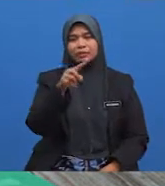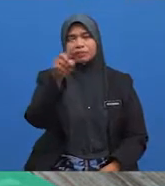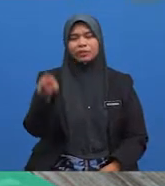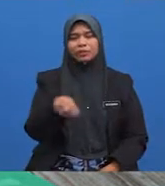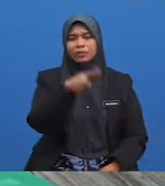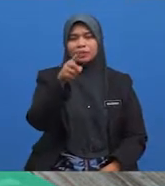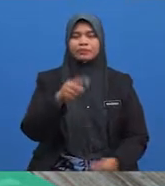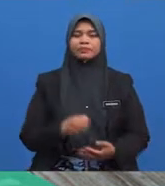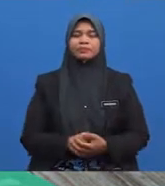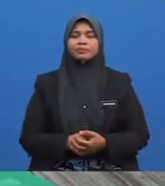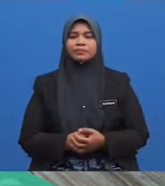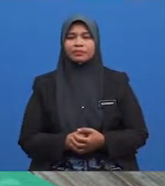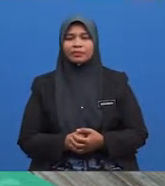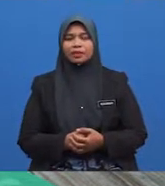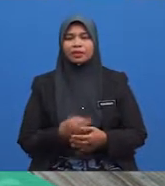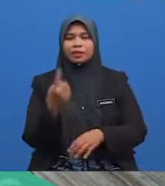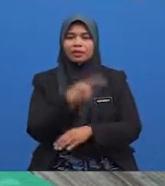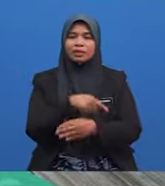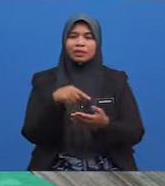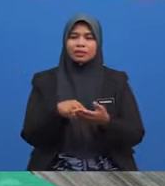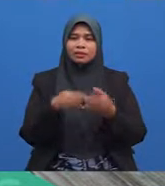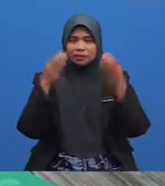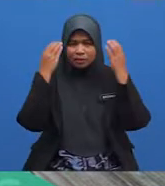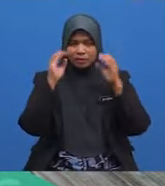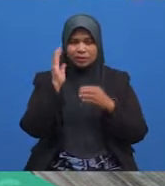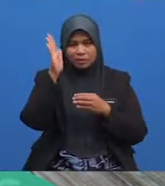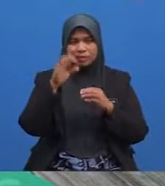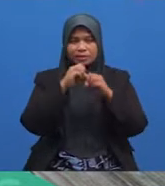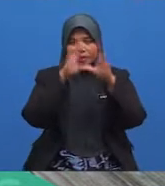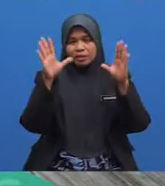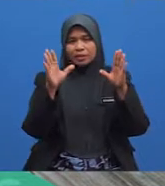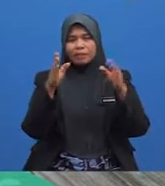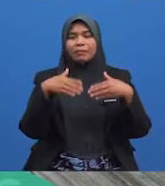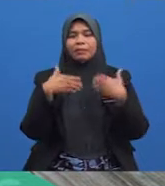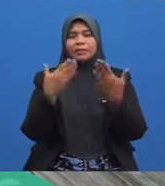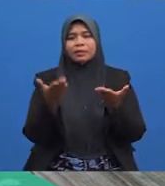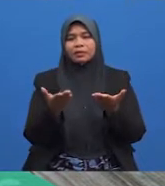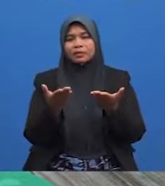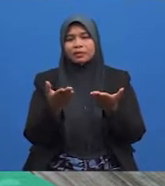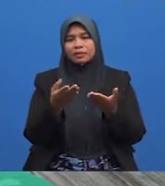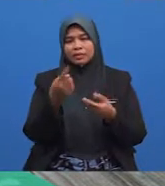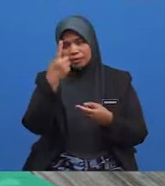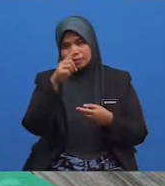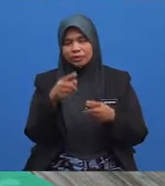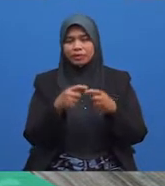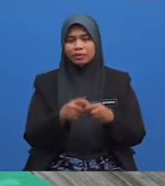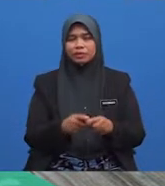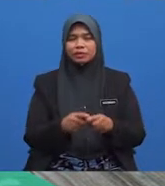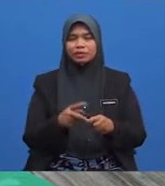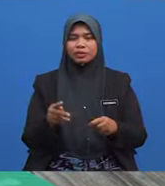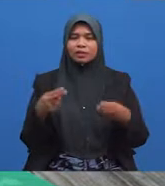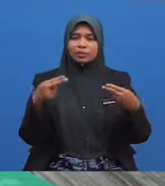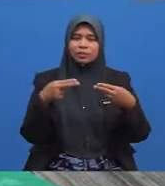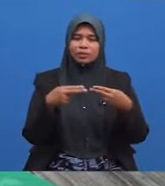Murid-murid, pada hari ini, cikgu akan menerangkan bagaimana untuk menentukan